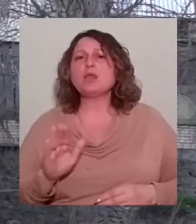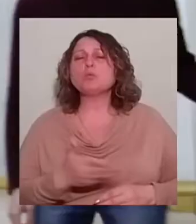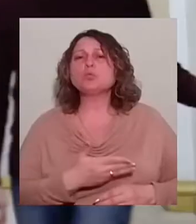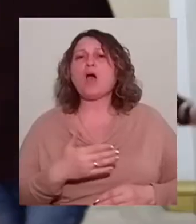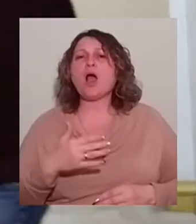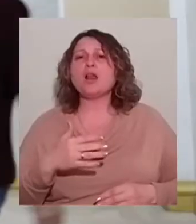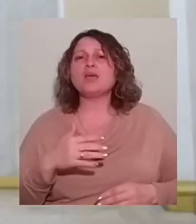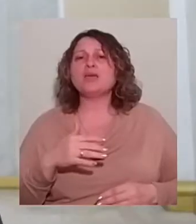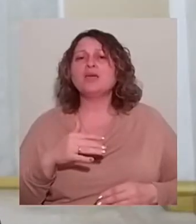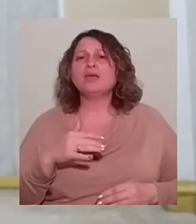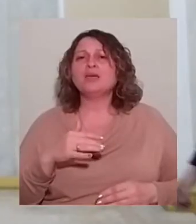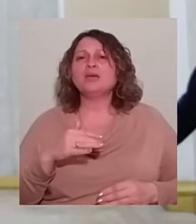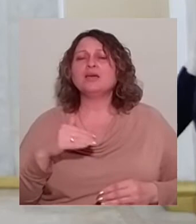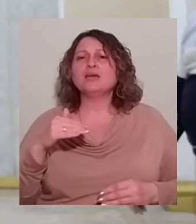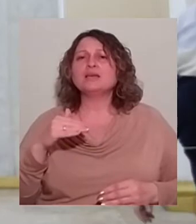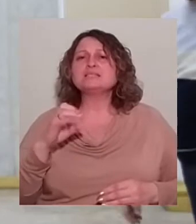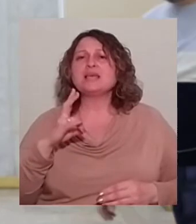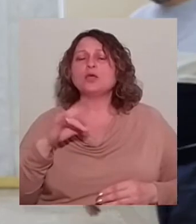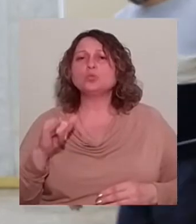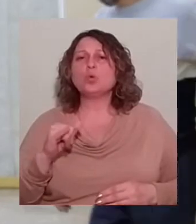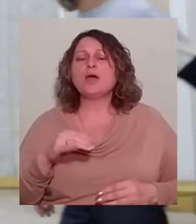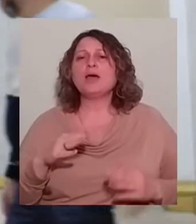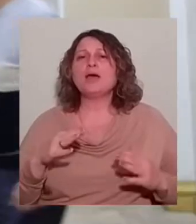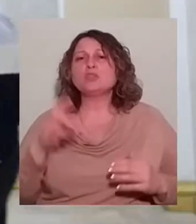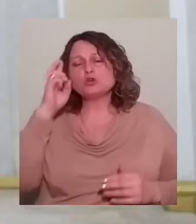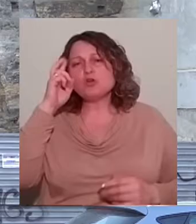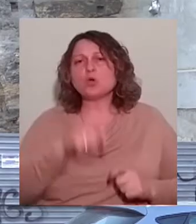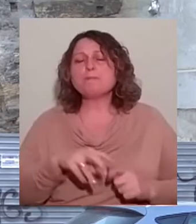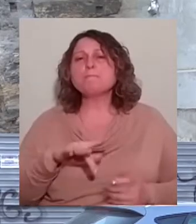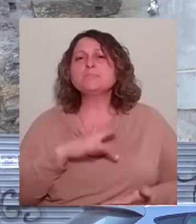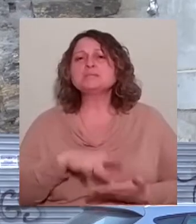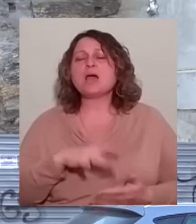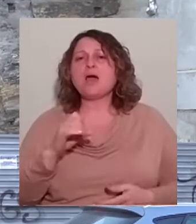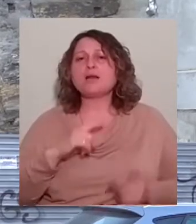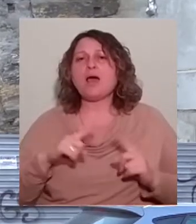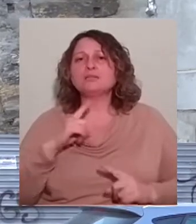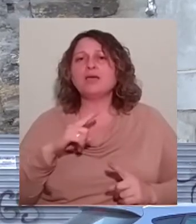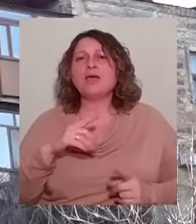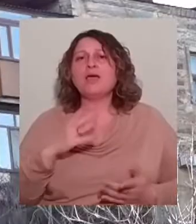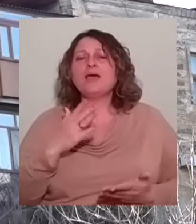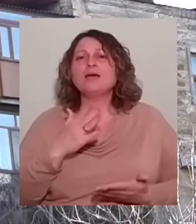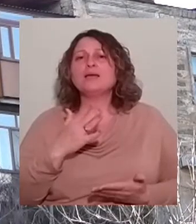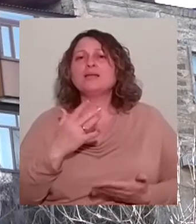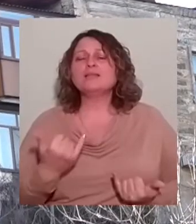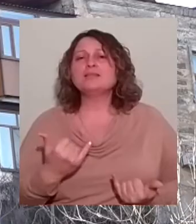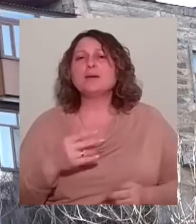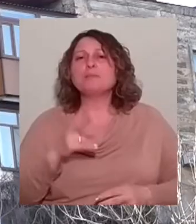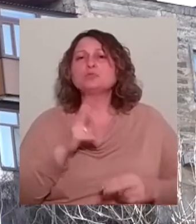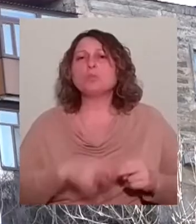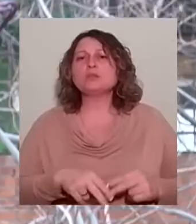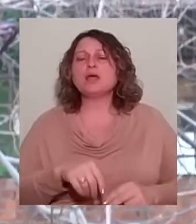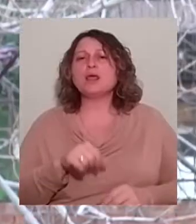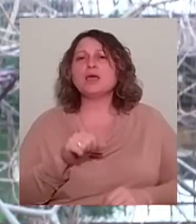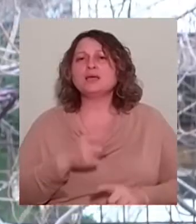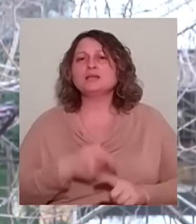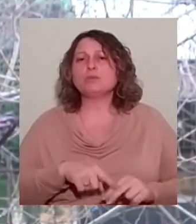обов'язків начальника управління державного будівельного контролю Одеської міської ради Олександр Авдієв. Нині будівельні роботи призупинили. У ДБК називають